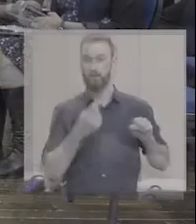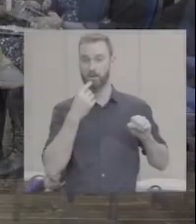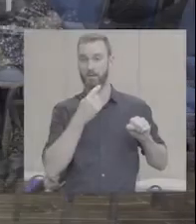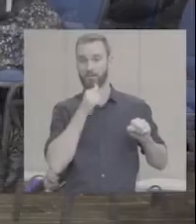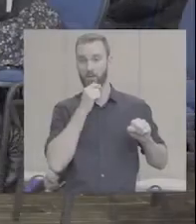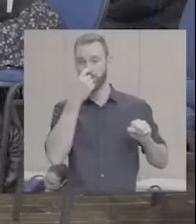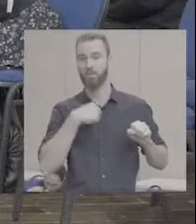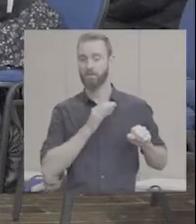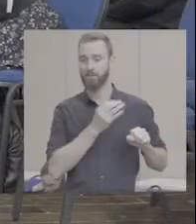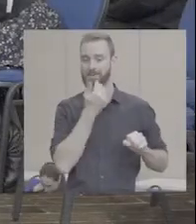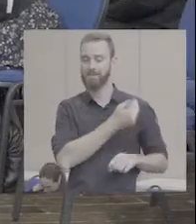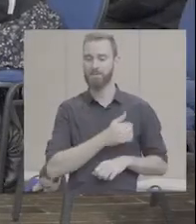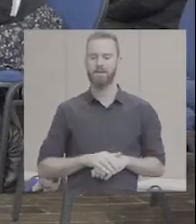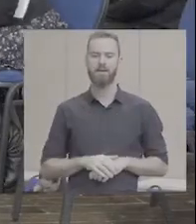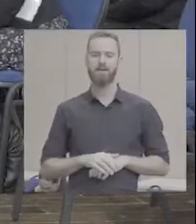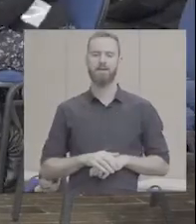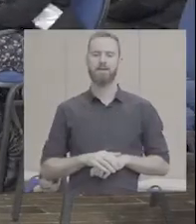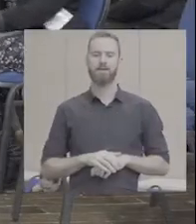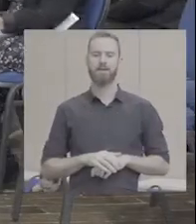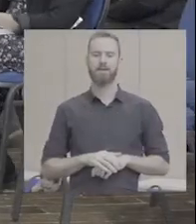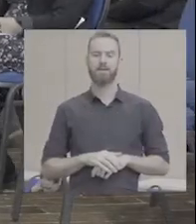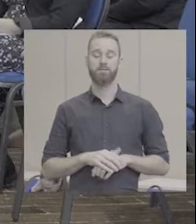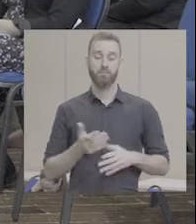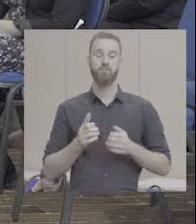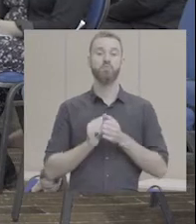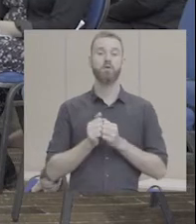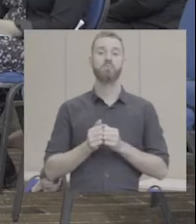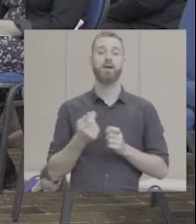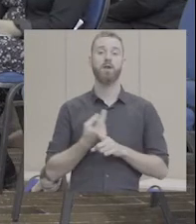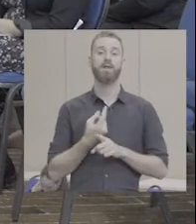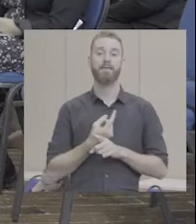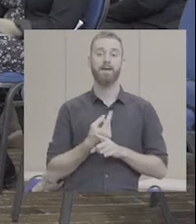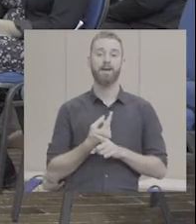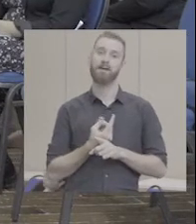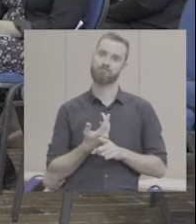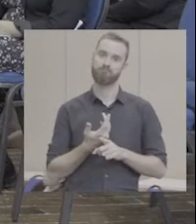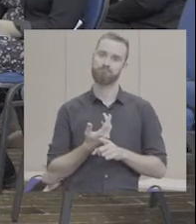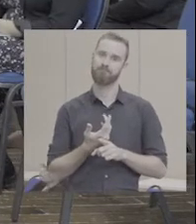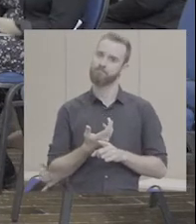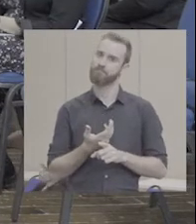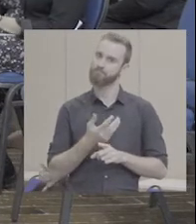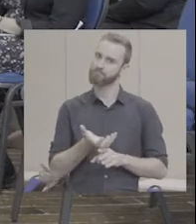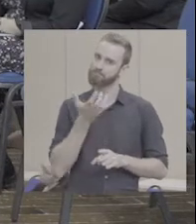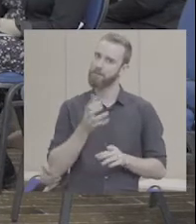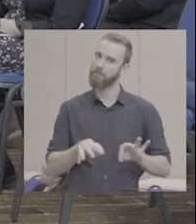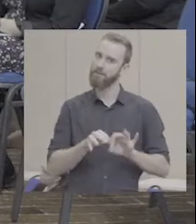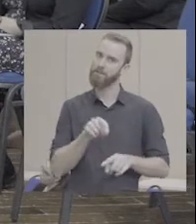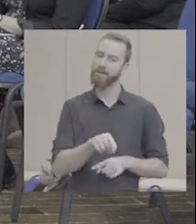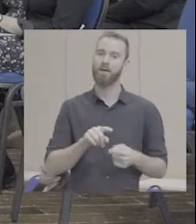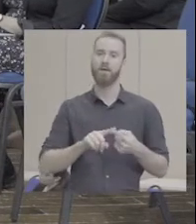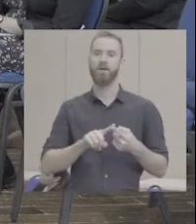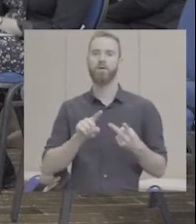bâtiments. Il n'y a pas seulement le changement de locataire qu'il faut considérer. Il y a toute la question